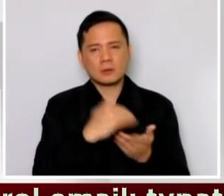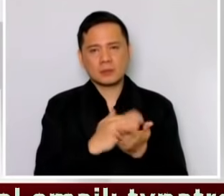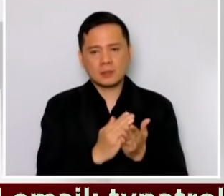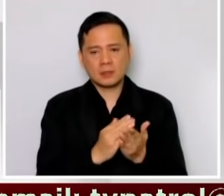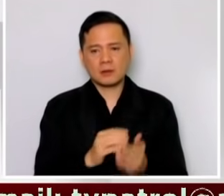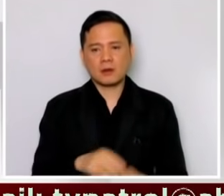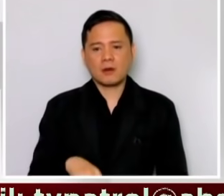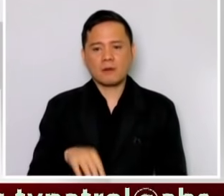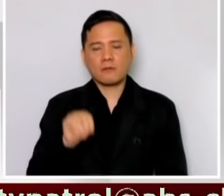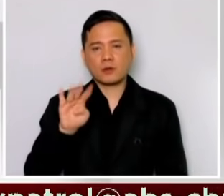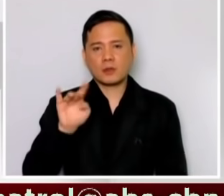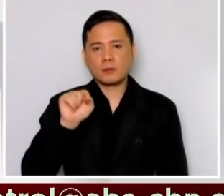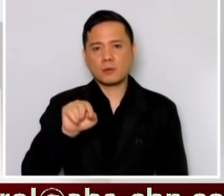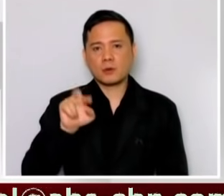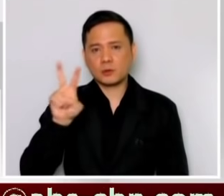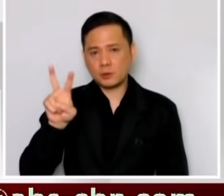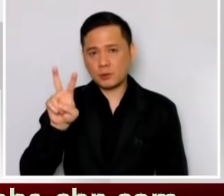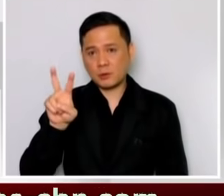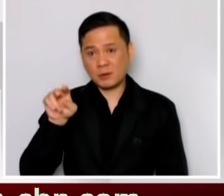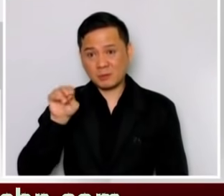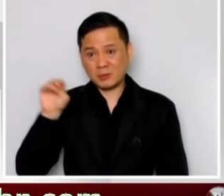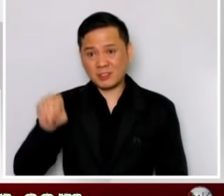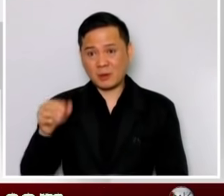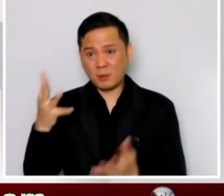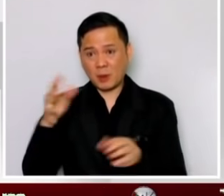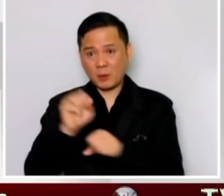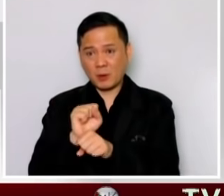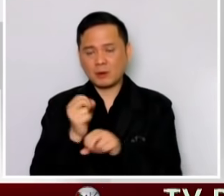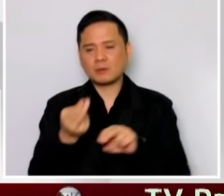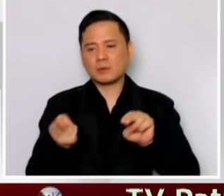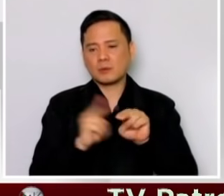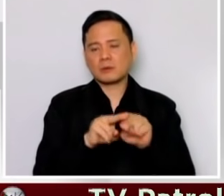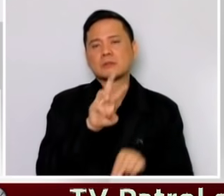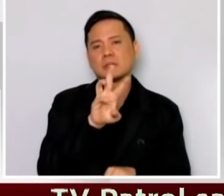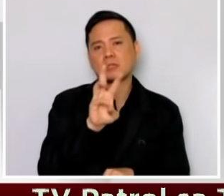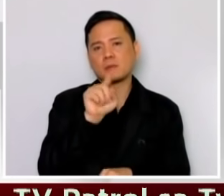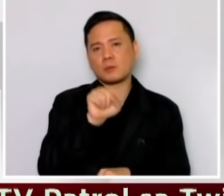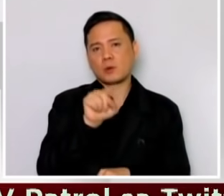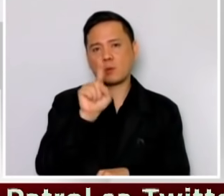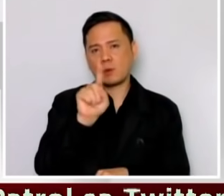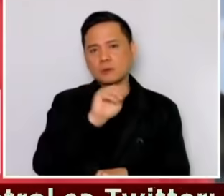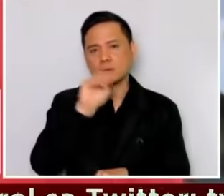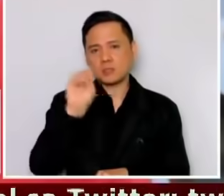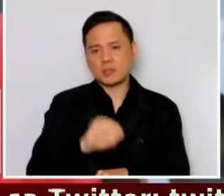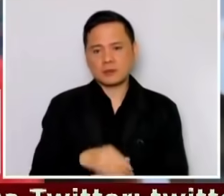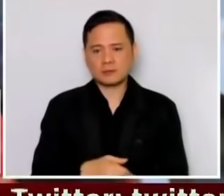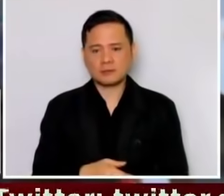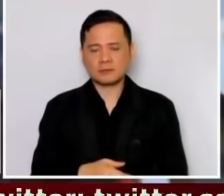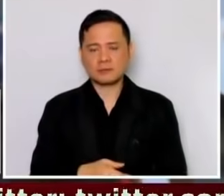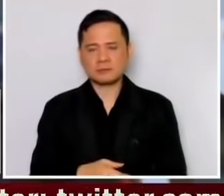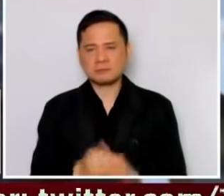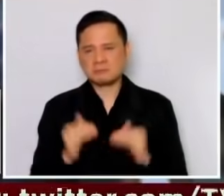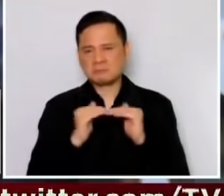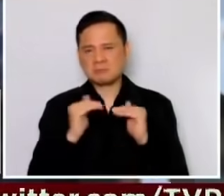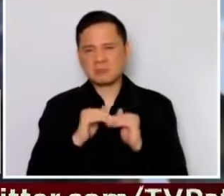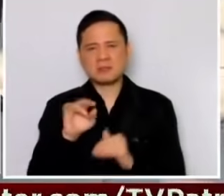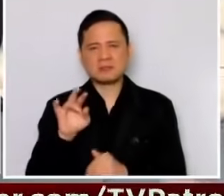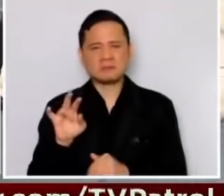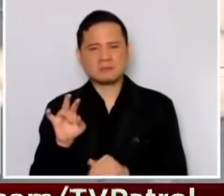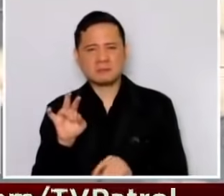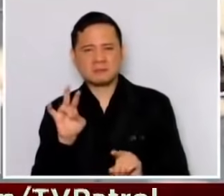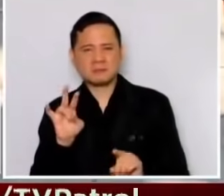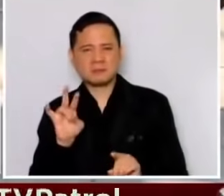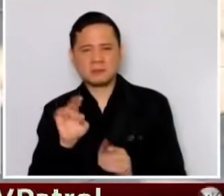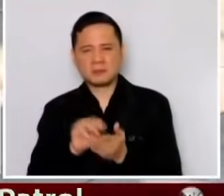Setyembre, tumaas ito sa 16.1% noong Oktubre, katumbas ng lagpas 7 milyong Pilipino. Pero nabawasan ang bilang